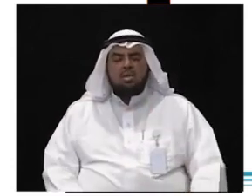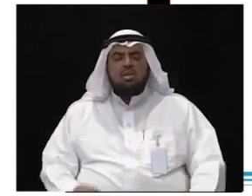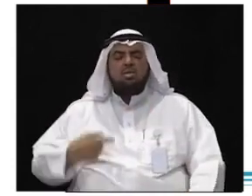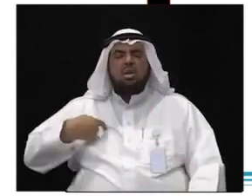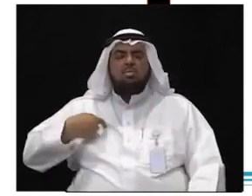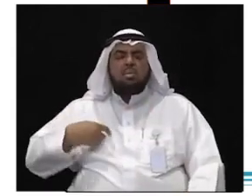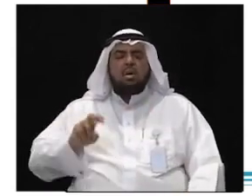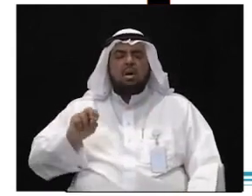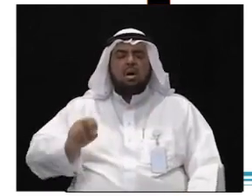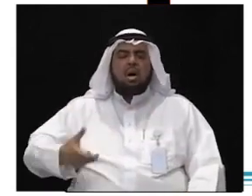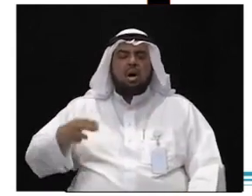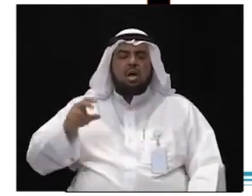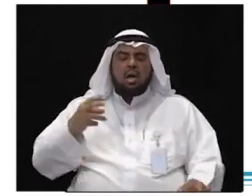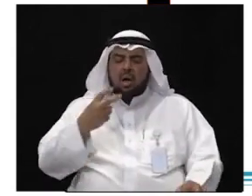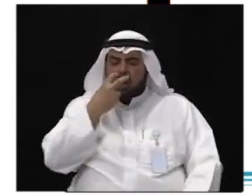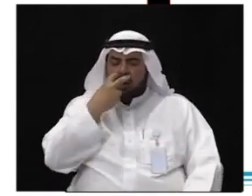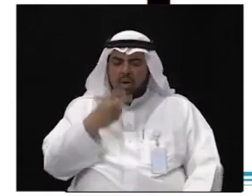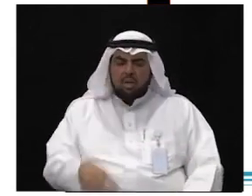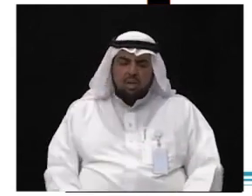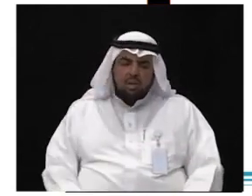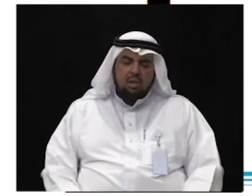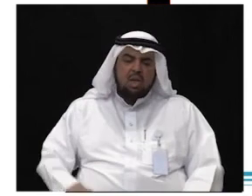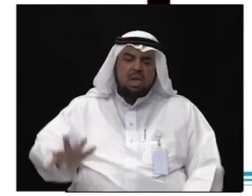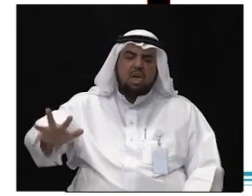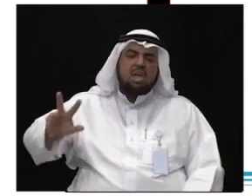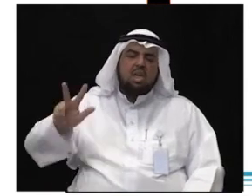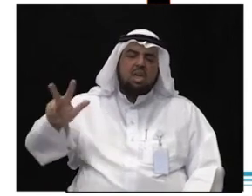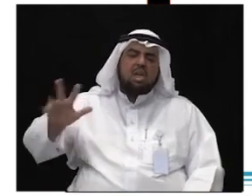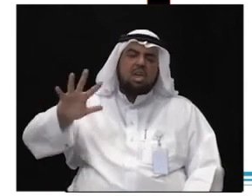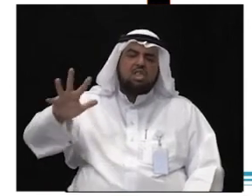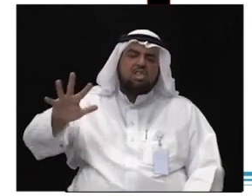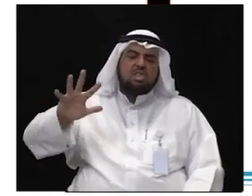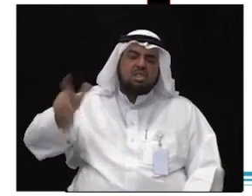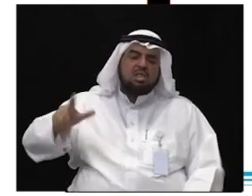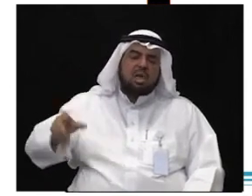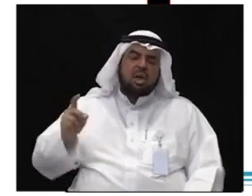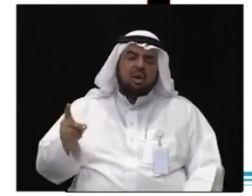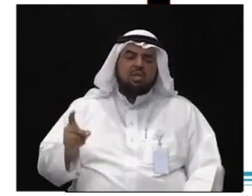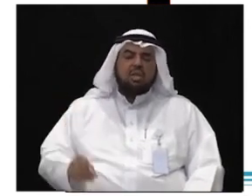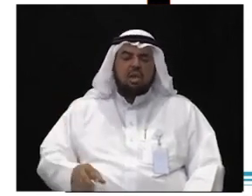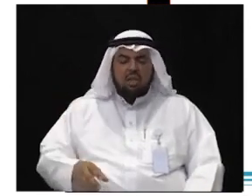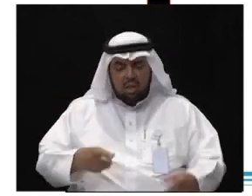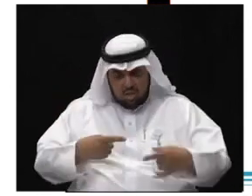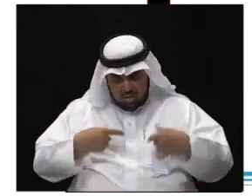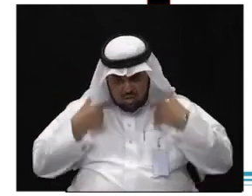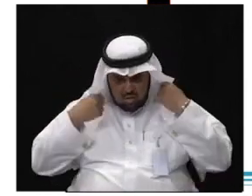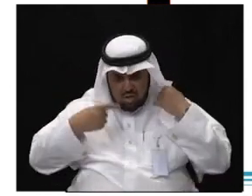قاعدة، أحسنتم، قاعدة الشرط. إذا تحقق الشرط سيتم